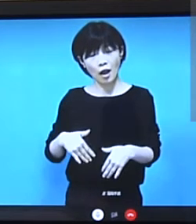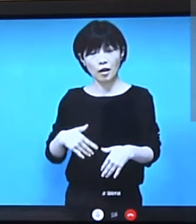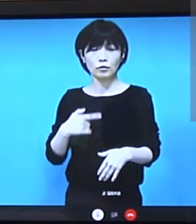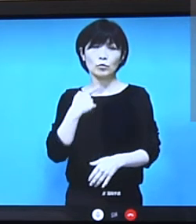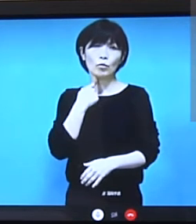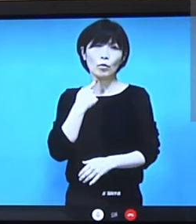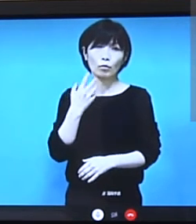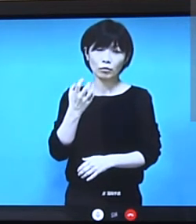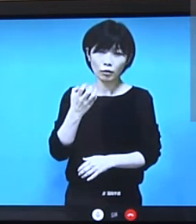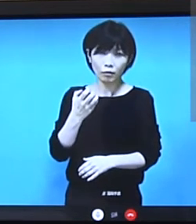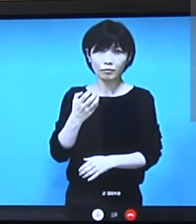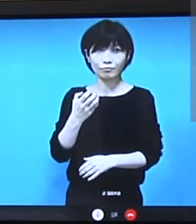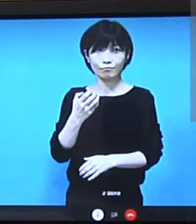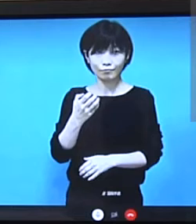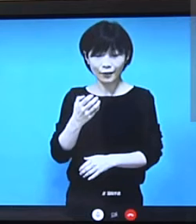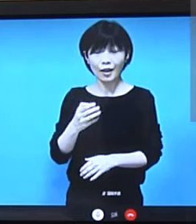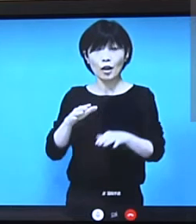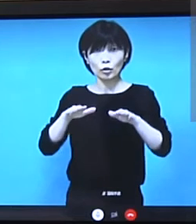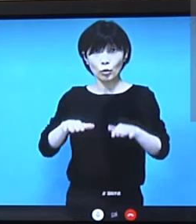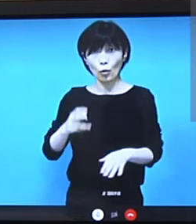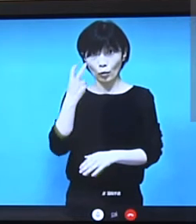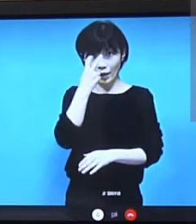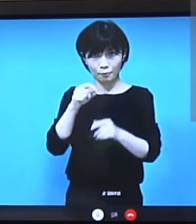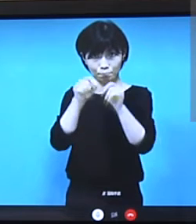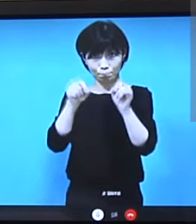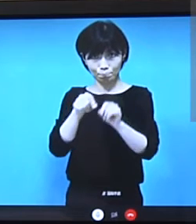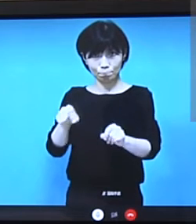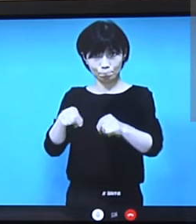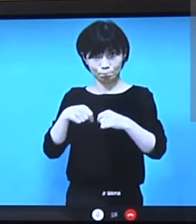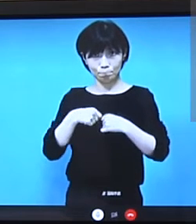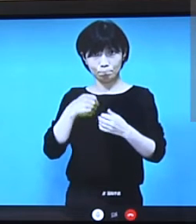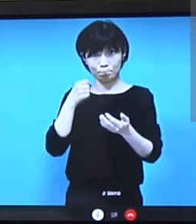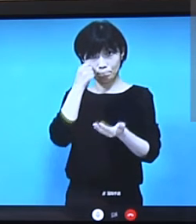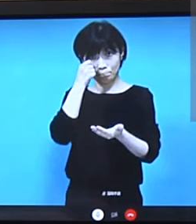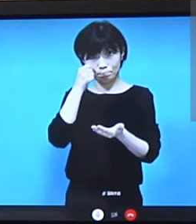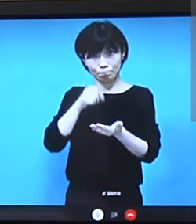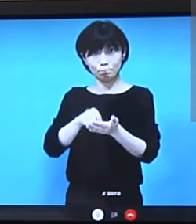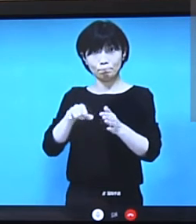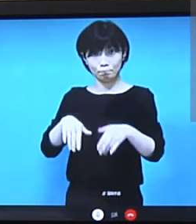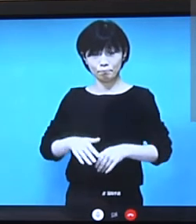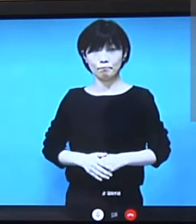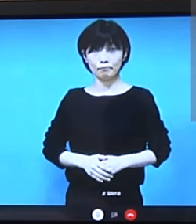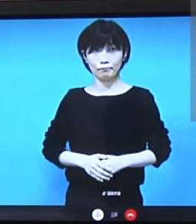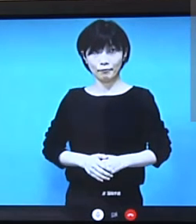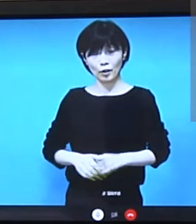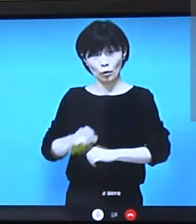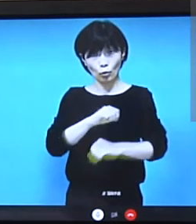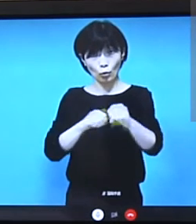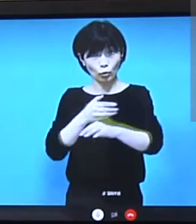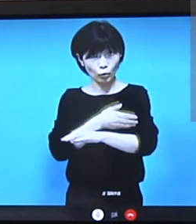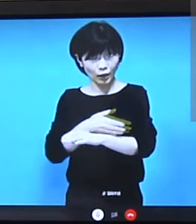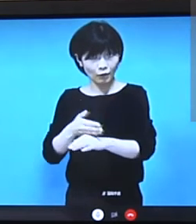日の検査で陽性と判明をしました。行動歴は調査中で、現在の症状は軽症です。